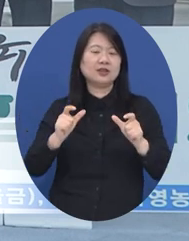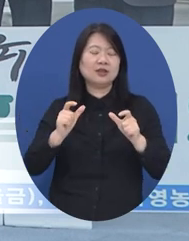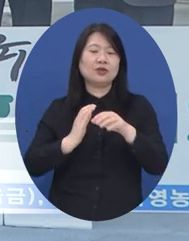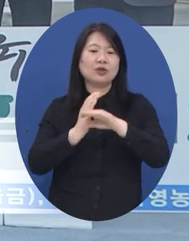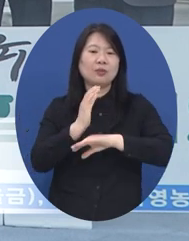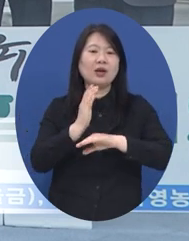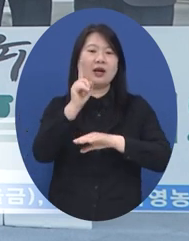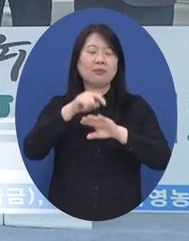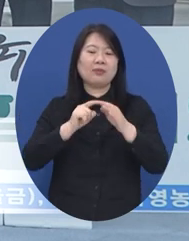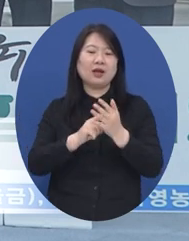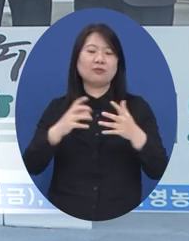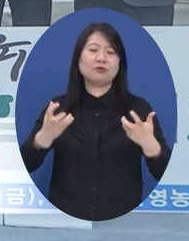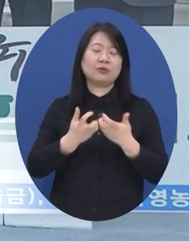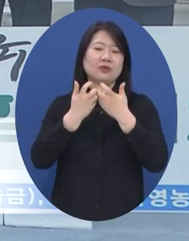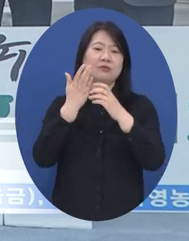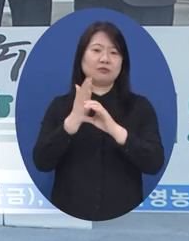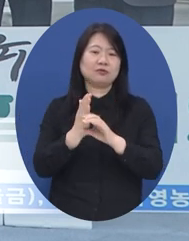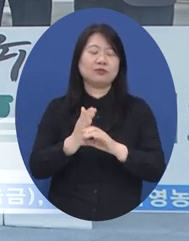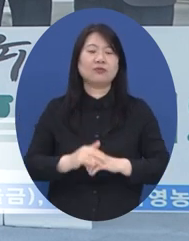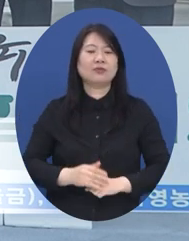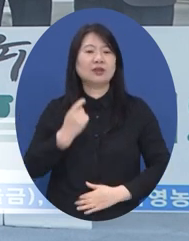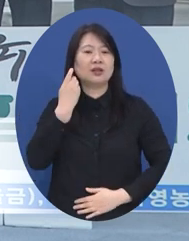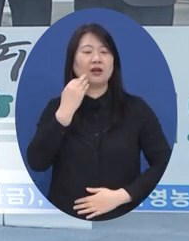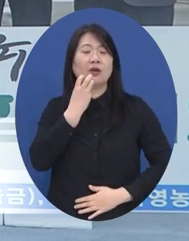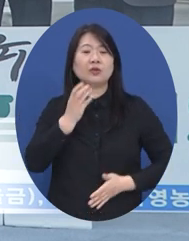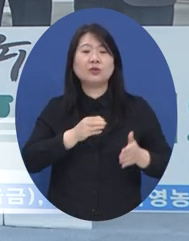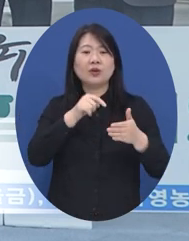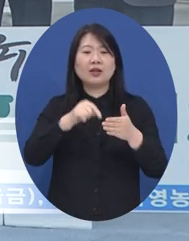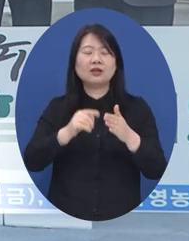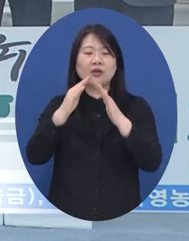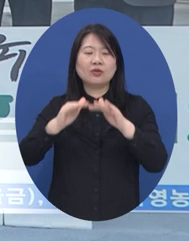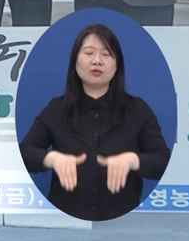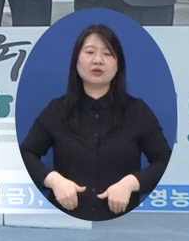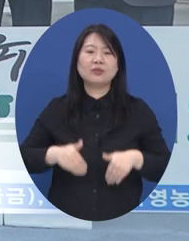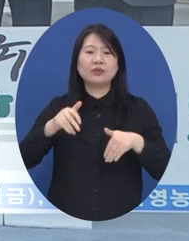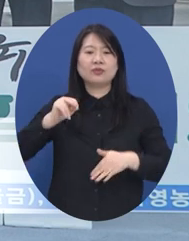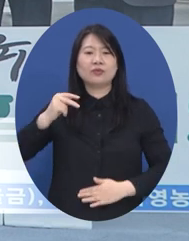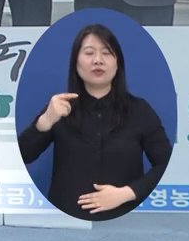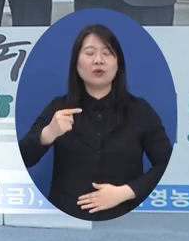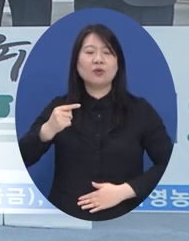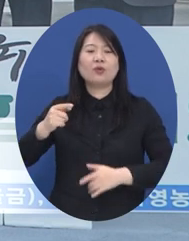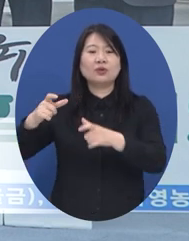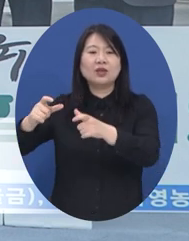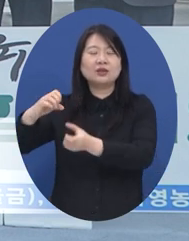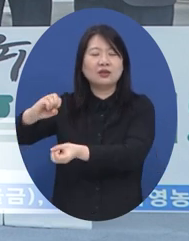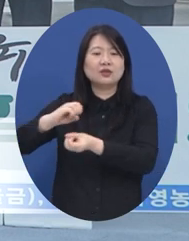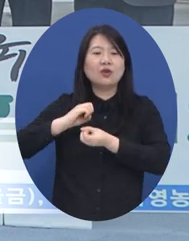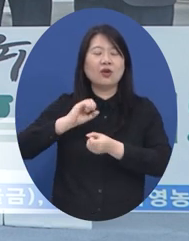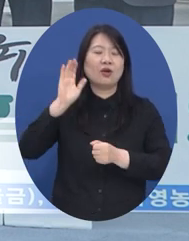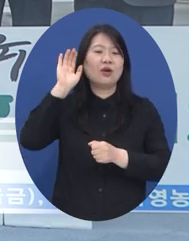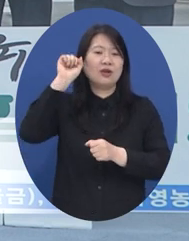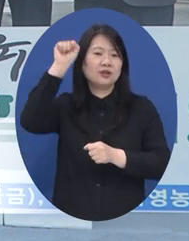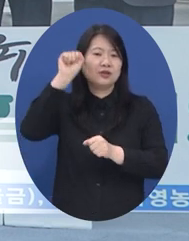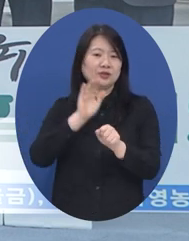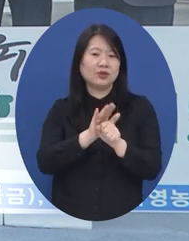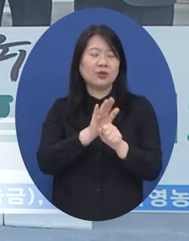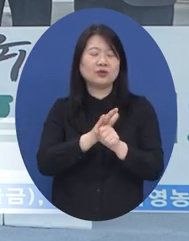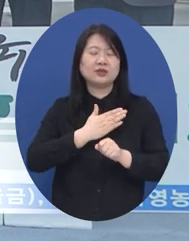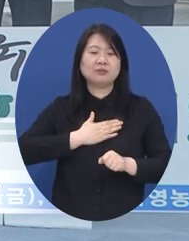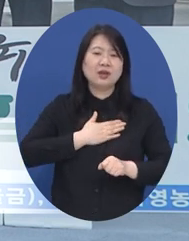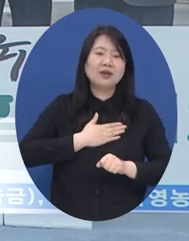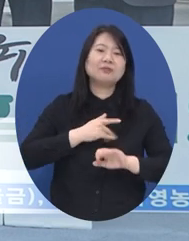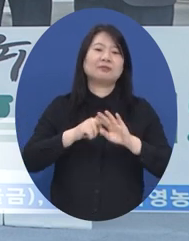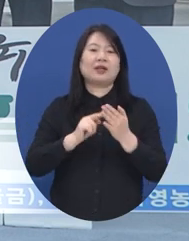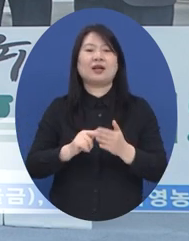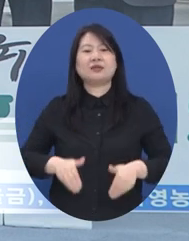뛰어넘어 한마음으로 일고 있습니다. 며칠 전 경기도엔 전라남도 진도군에서 보내온 응원이 훈훈함을 자아냈습니다.